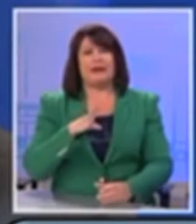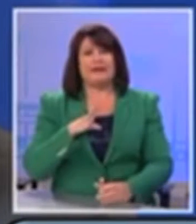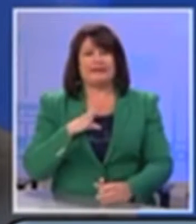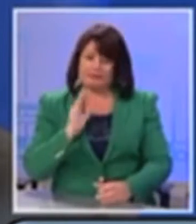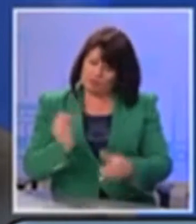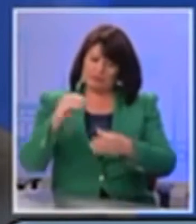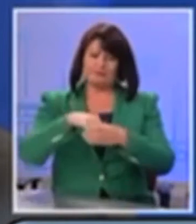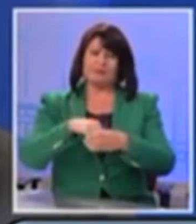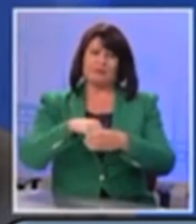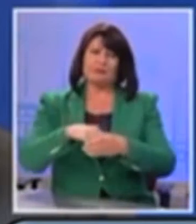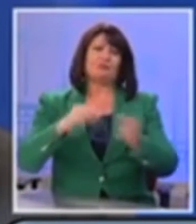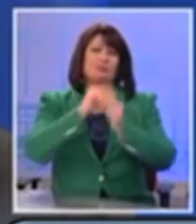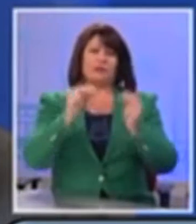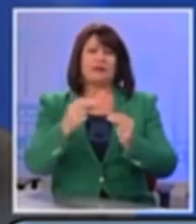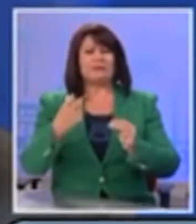comme illégales,